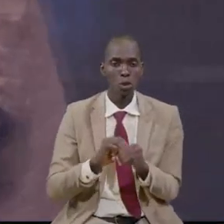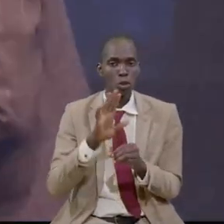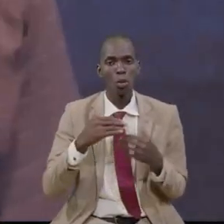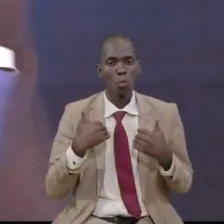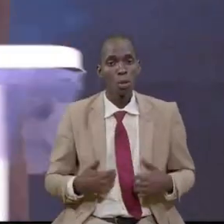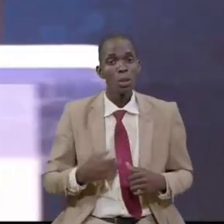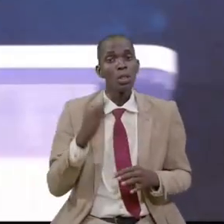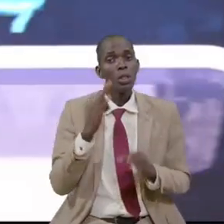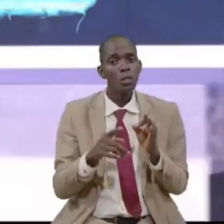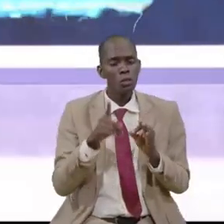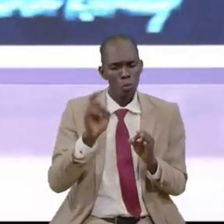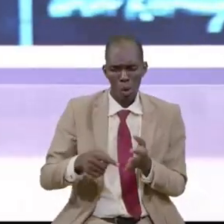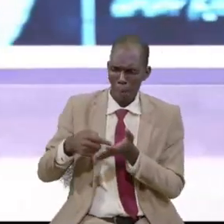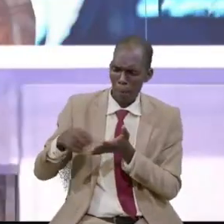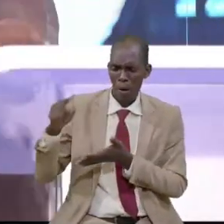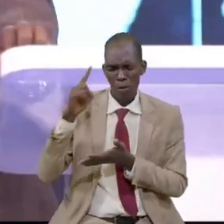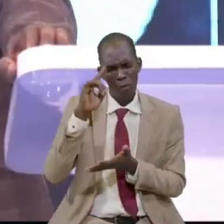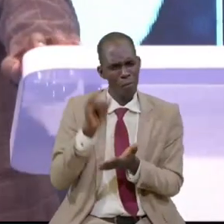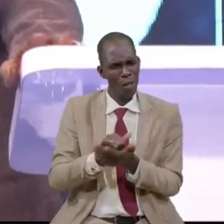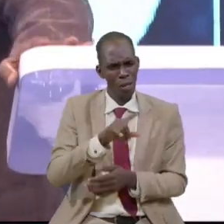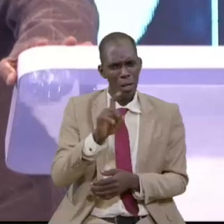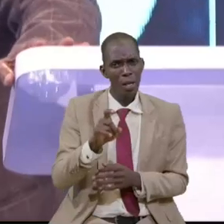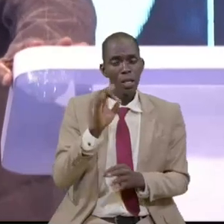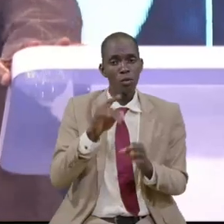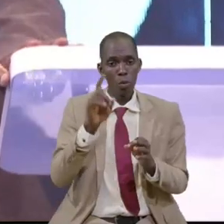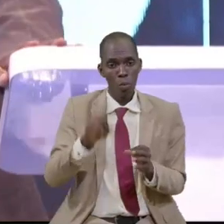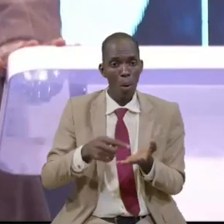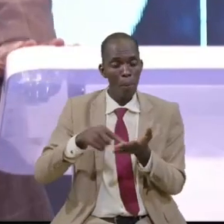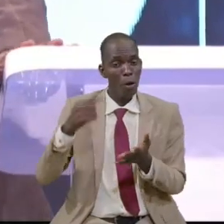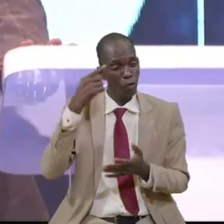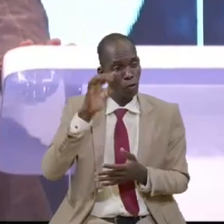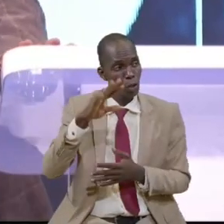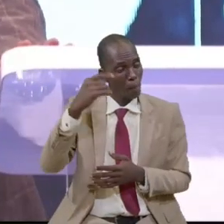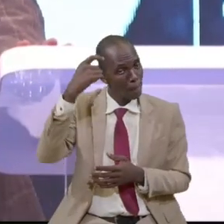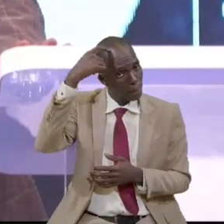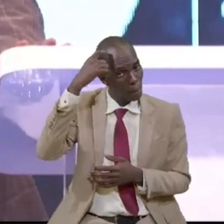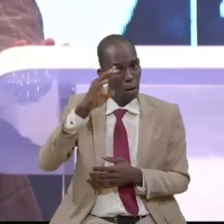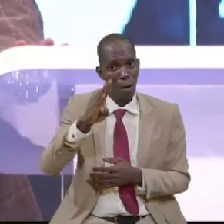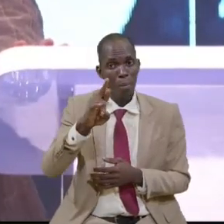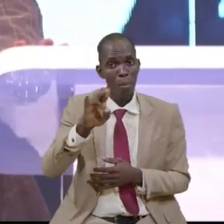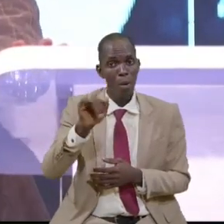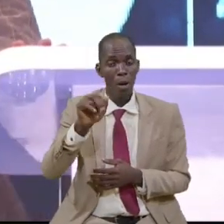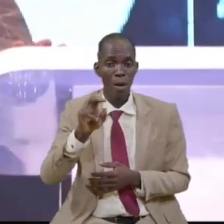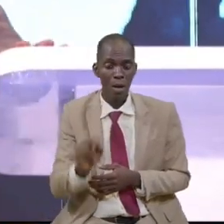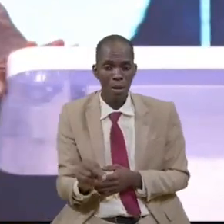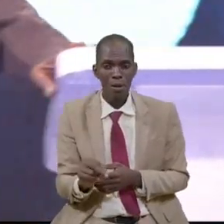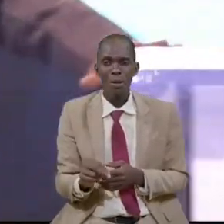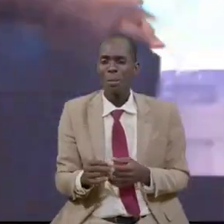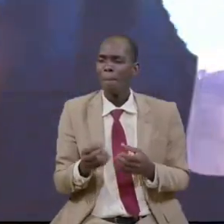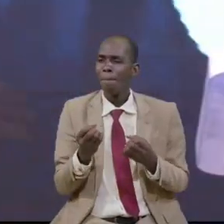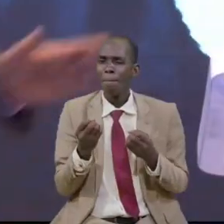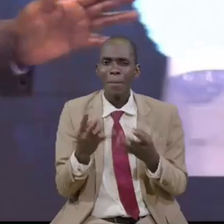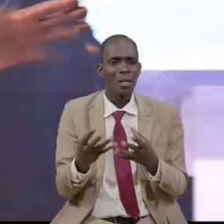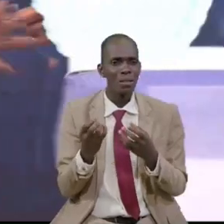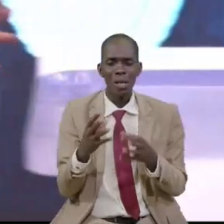payer ça, si vous devez payer pour votre cerveau des milliards, des